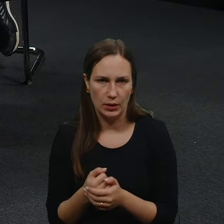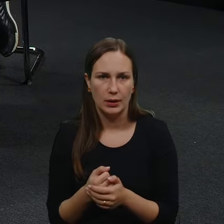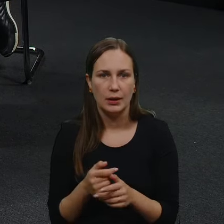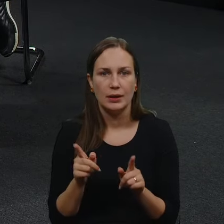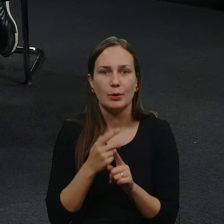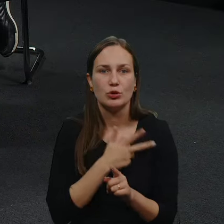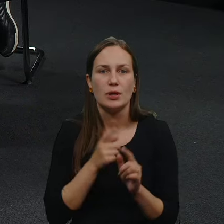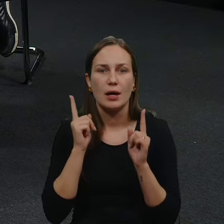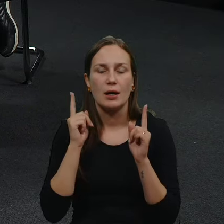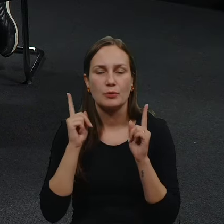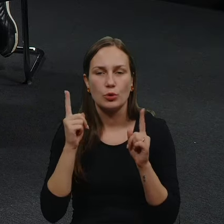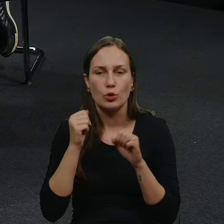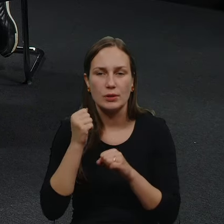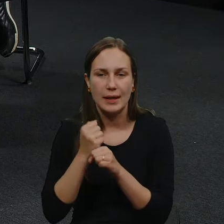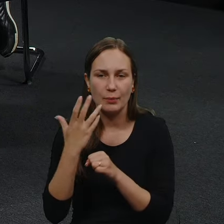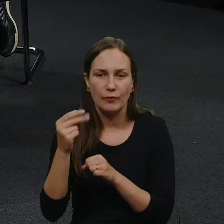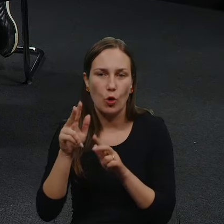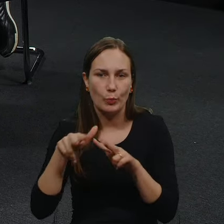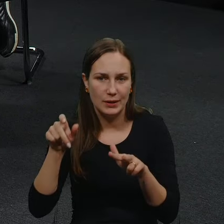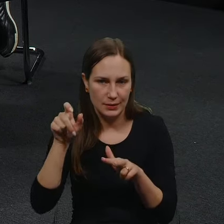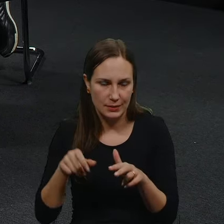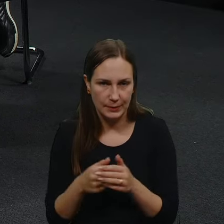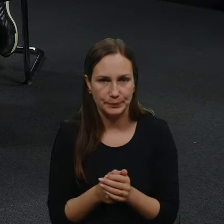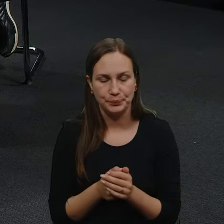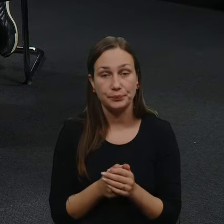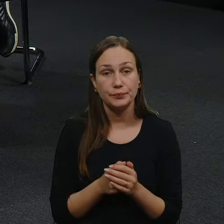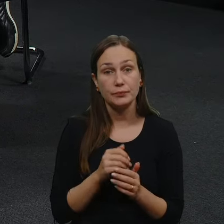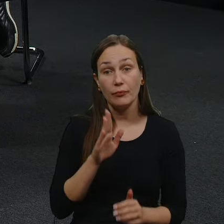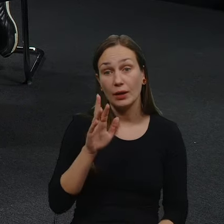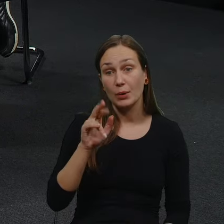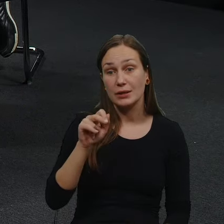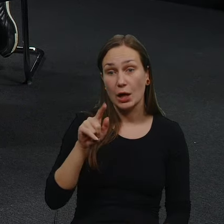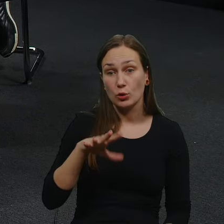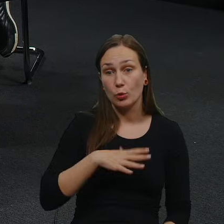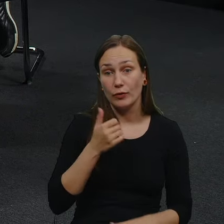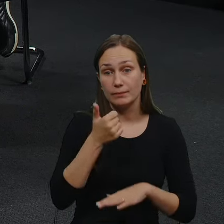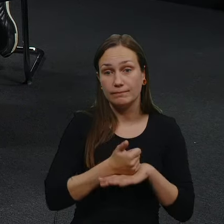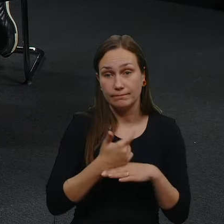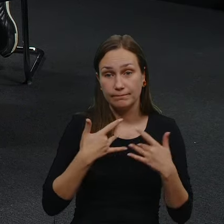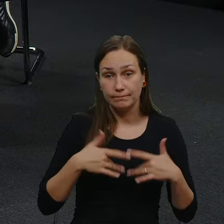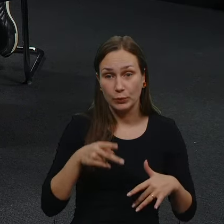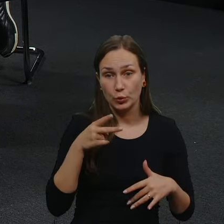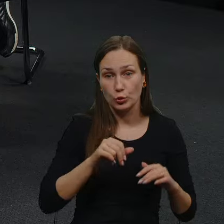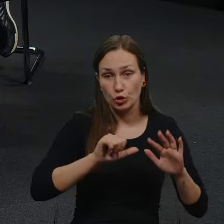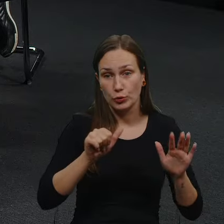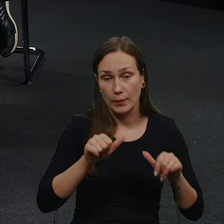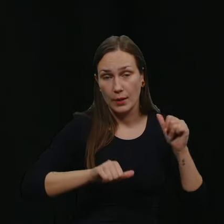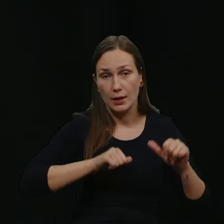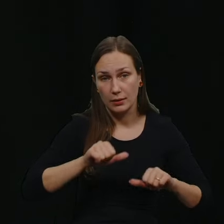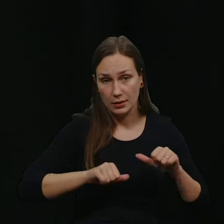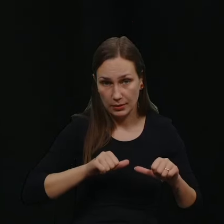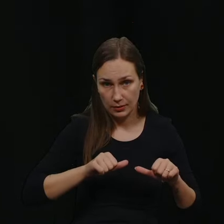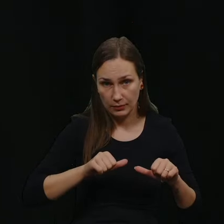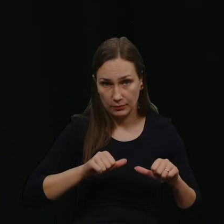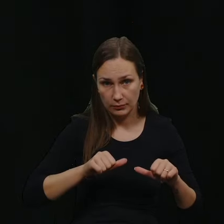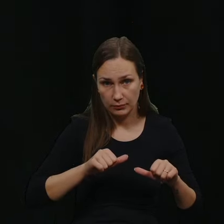socialinės apsaugos ir darbo ministrė. Algirdas Brazauskas, buvęs premjeras, atsistatydina 2006 metais.